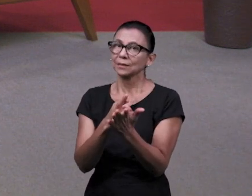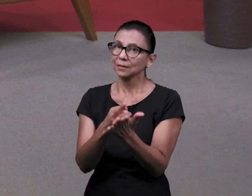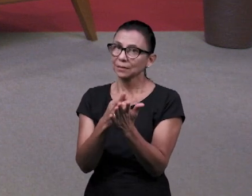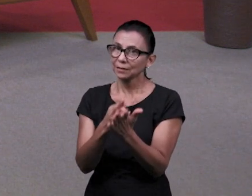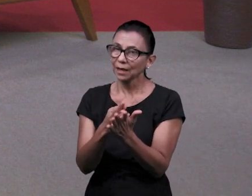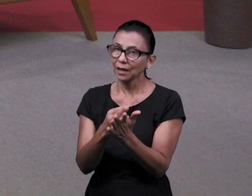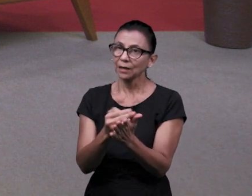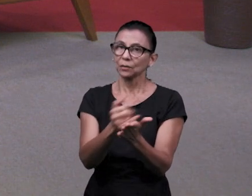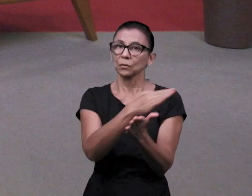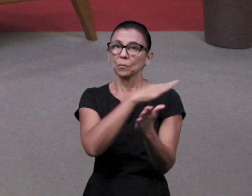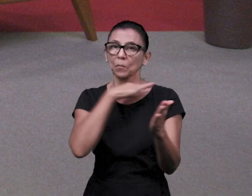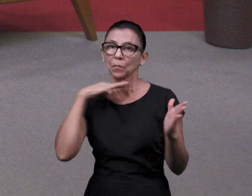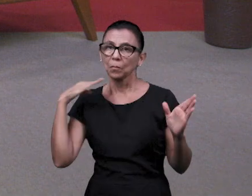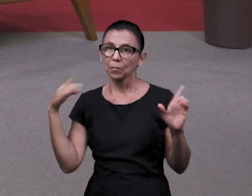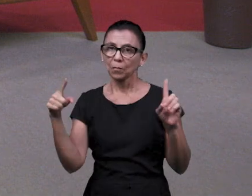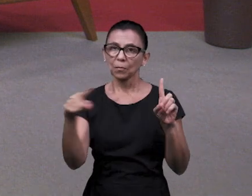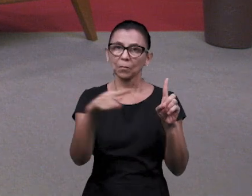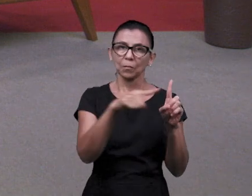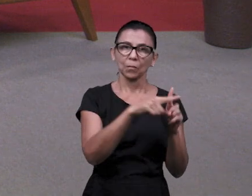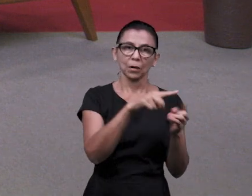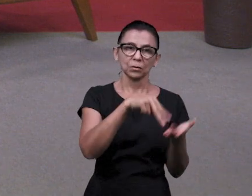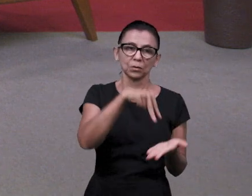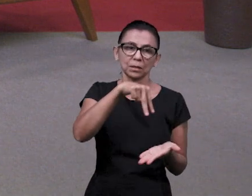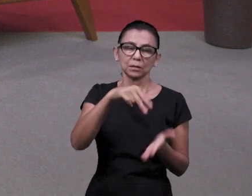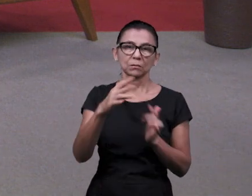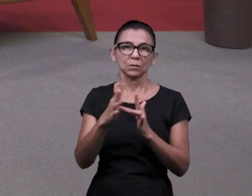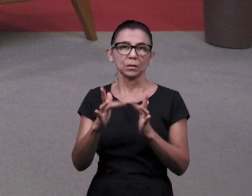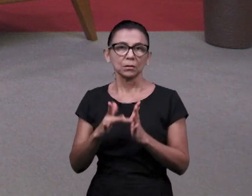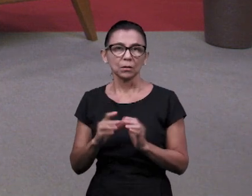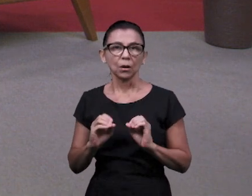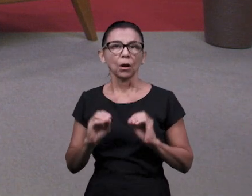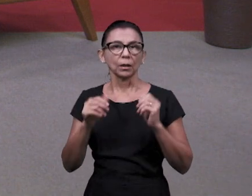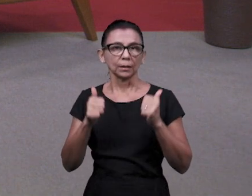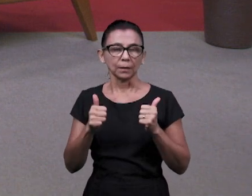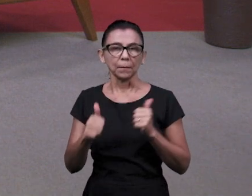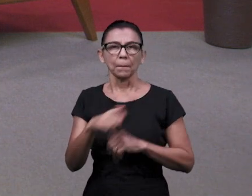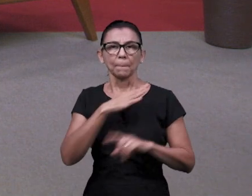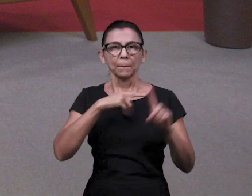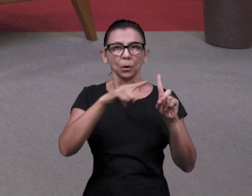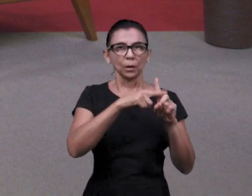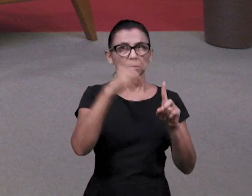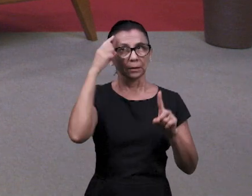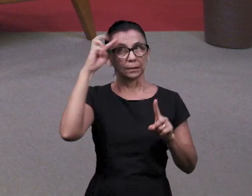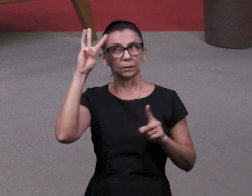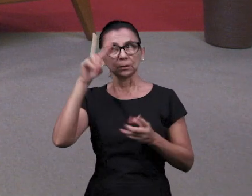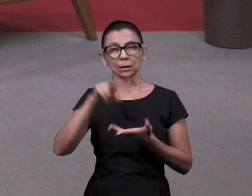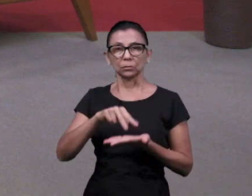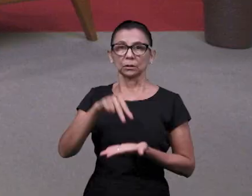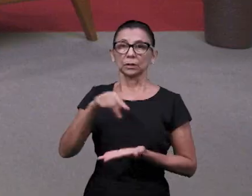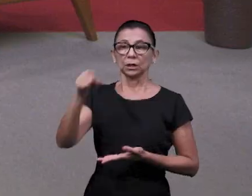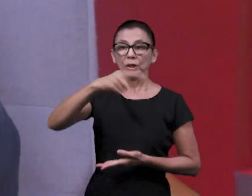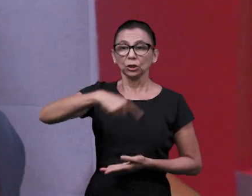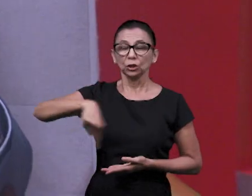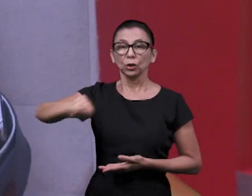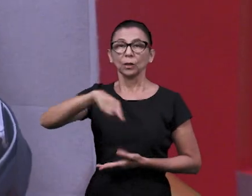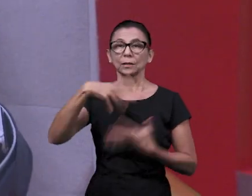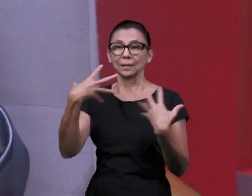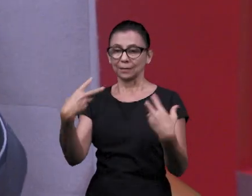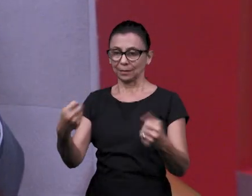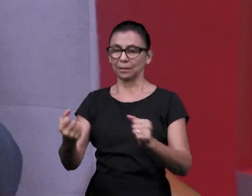de Jésus. Jésus est mort au troisième jour, il est ressuscité, et nous les chrétiens, Jésus,